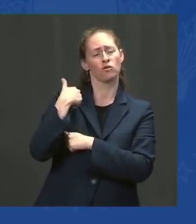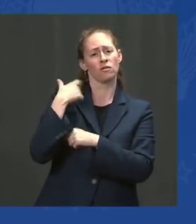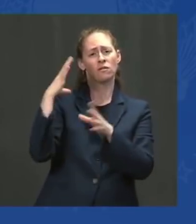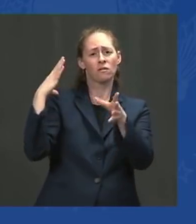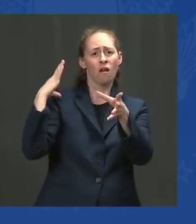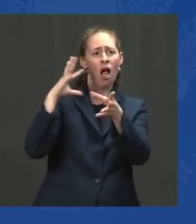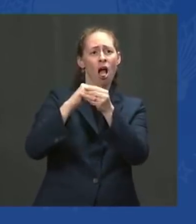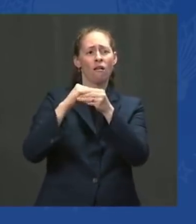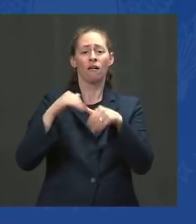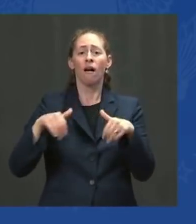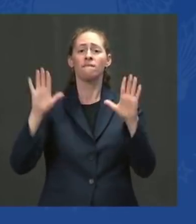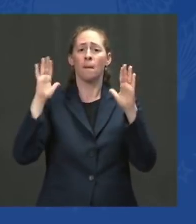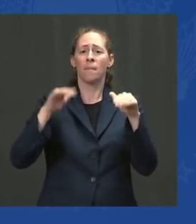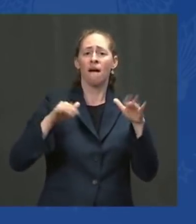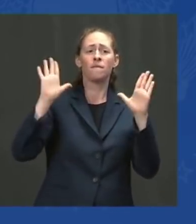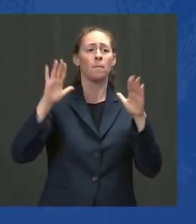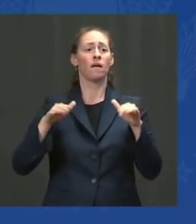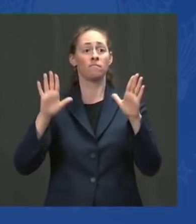逃的这个啊总统，